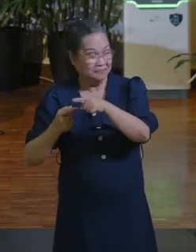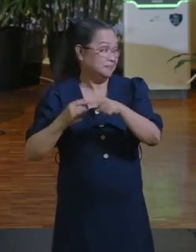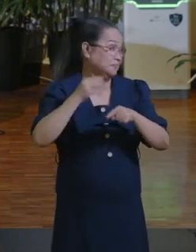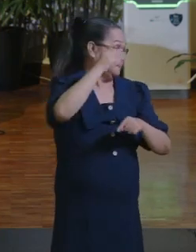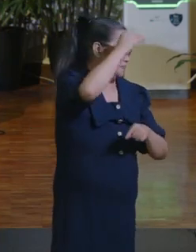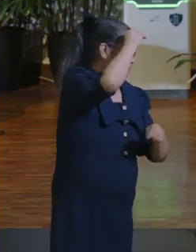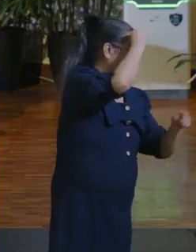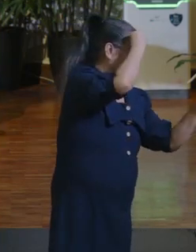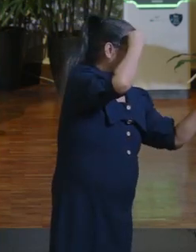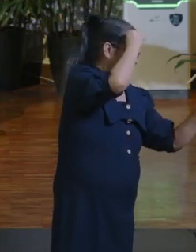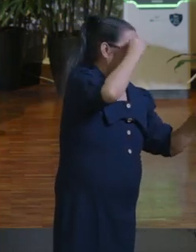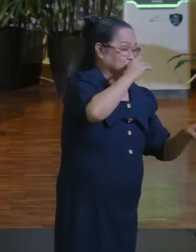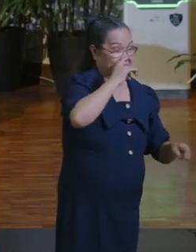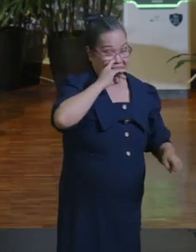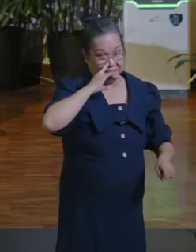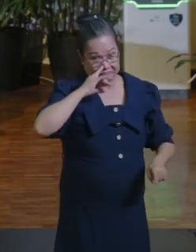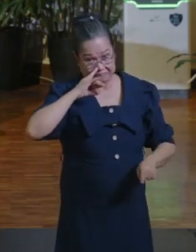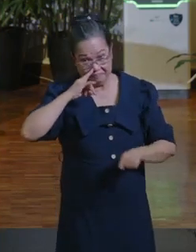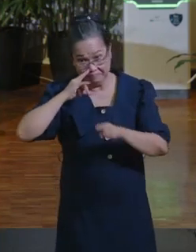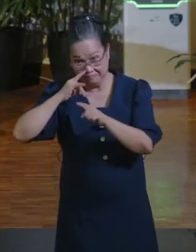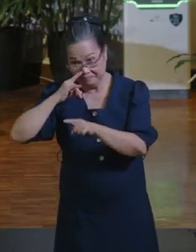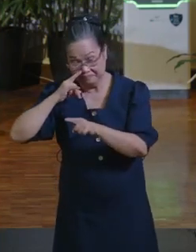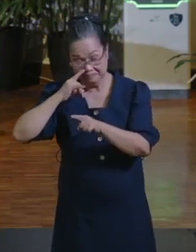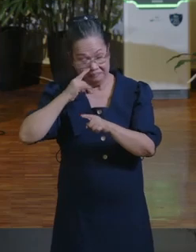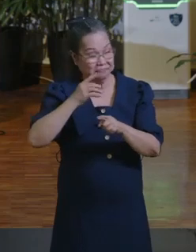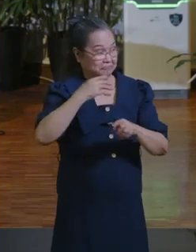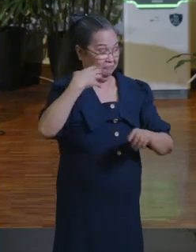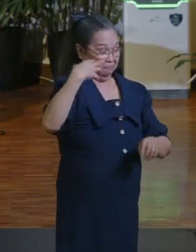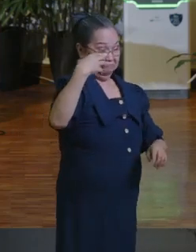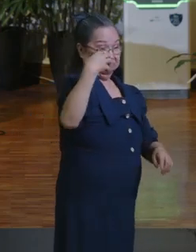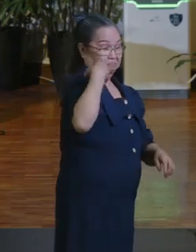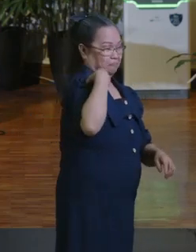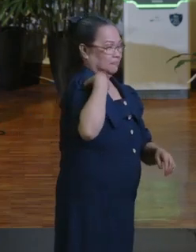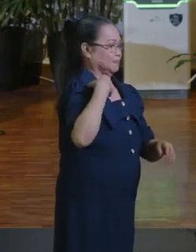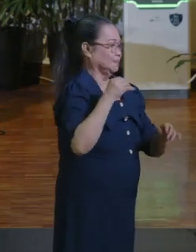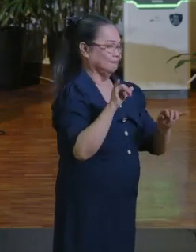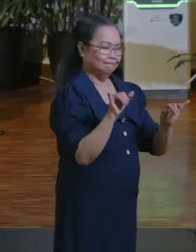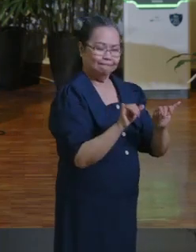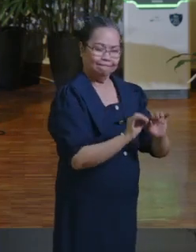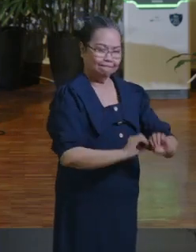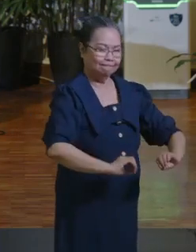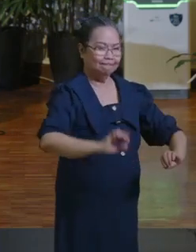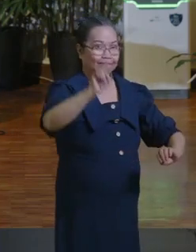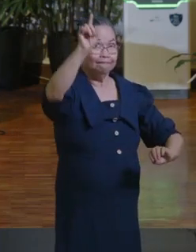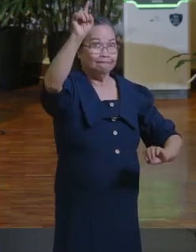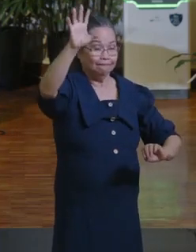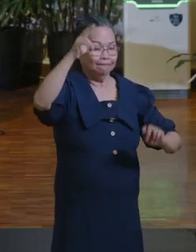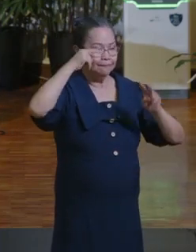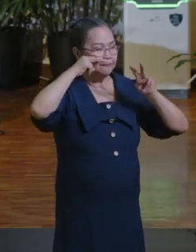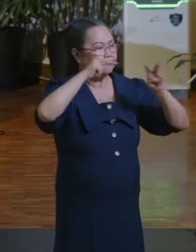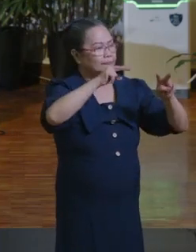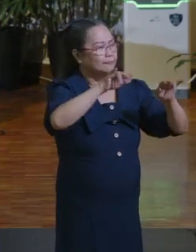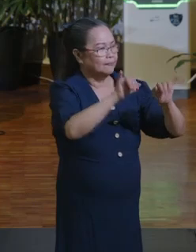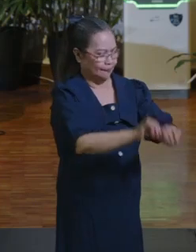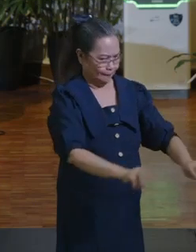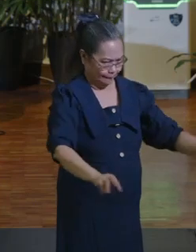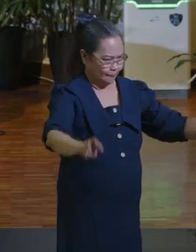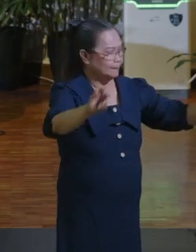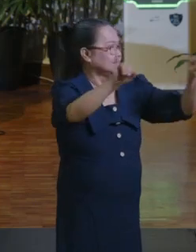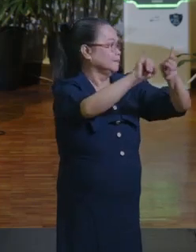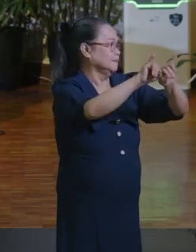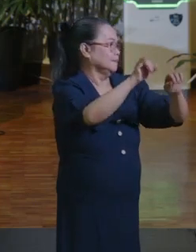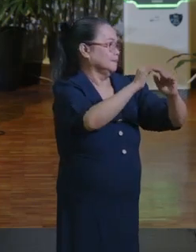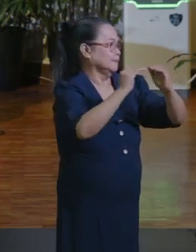master, ang slave, ay pare-pareho ang halaga sa mata ng Diyos. Sa mata ng